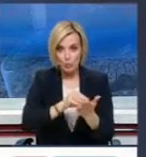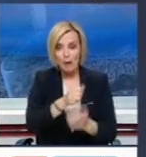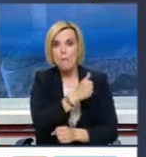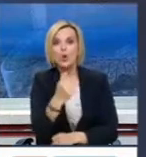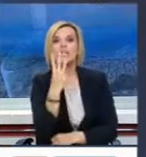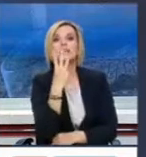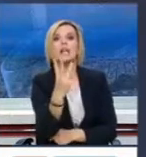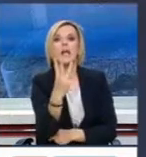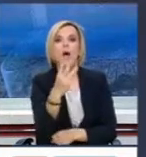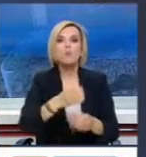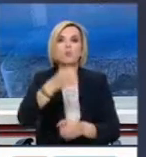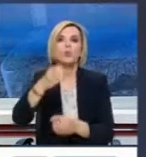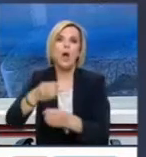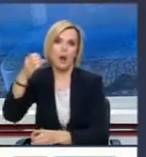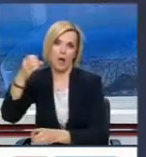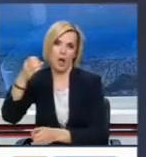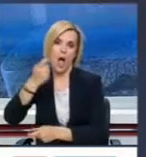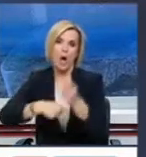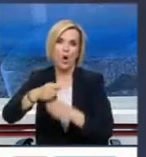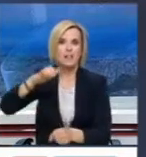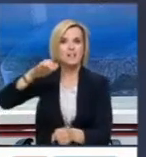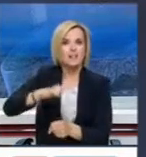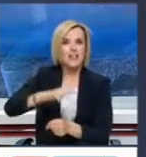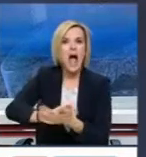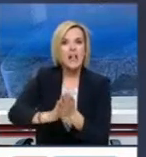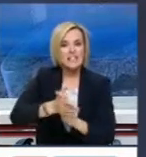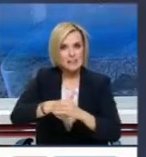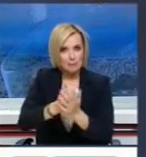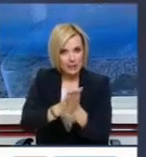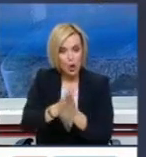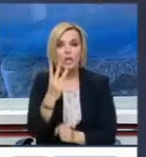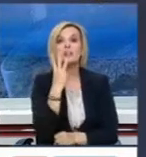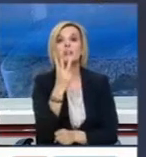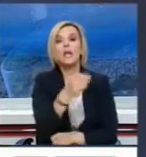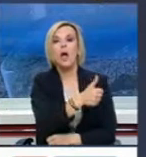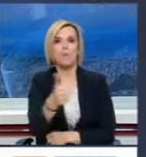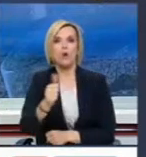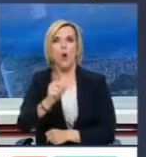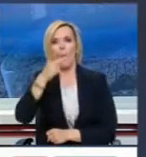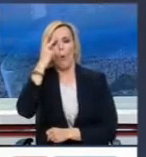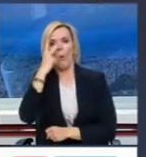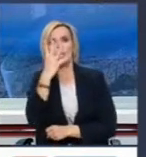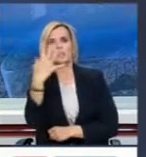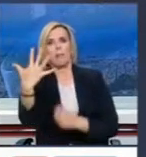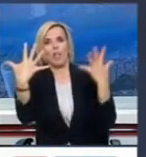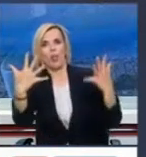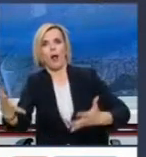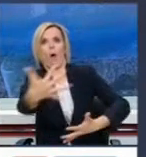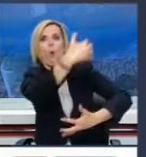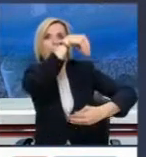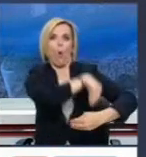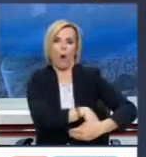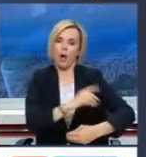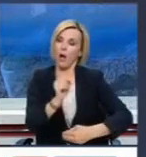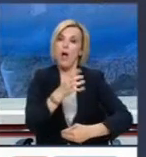περιεχομένου, η οδηγία αυτή γίνεται νόμος του κράτους και θα υπάρχουν σοβαρές ποινές σε όποιον δεν την τηρεί. Θα πρέπει όλοι να σκεφτούμε